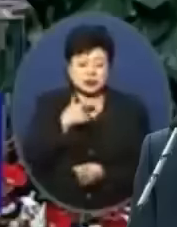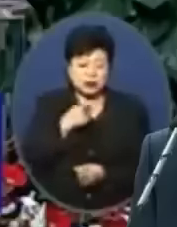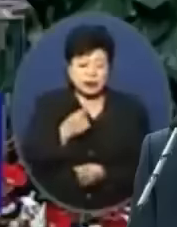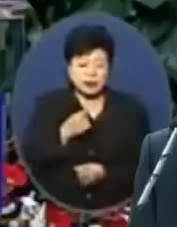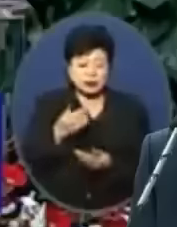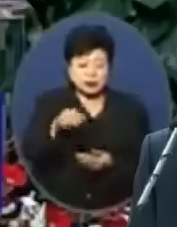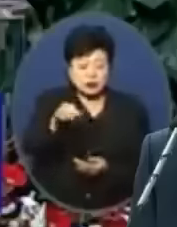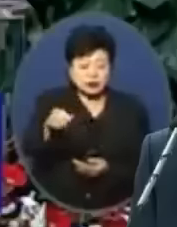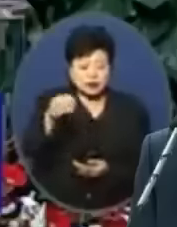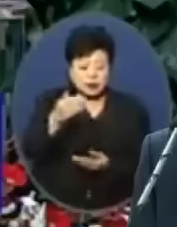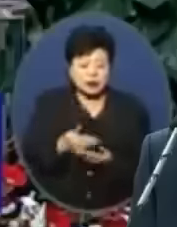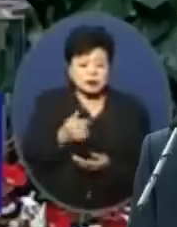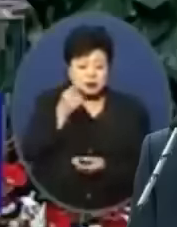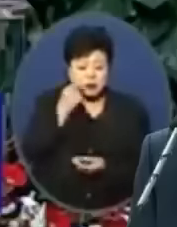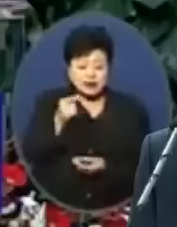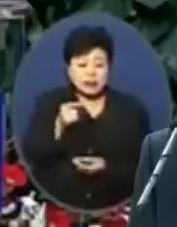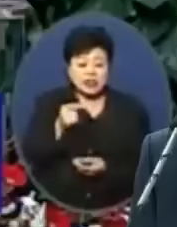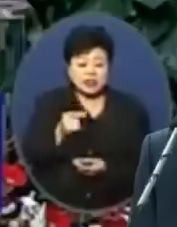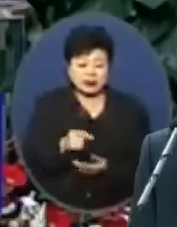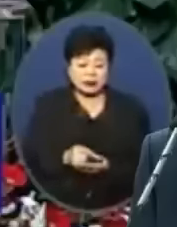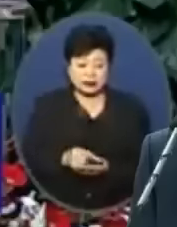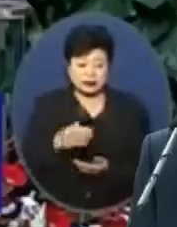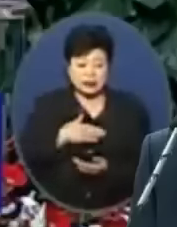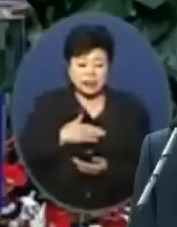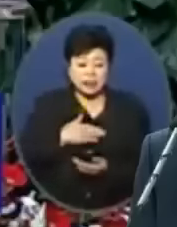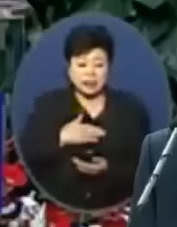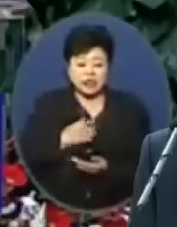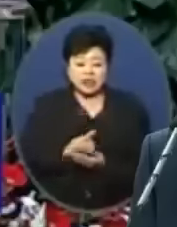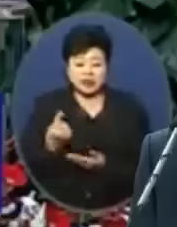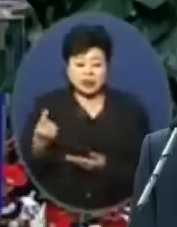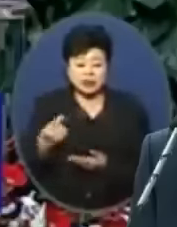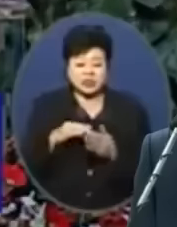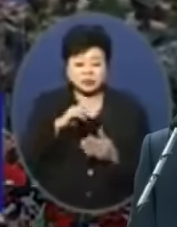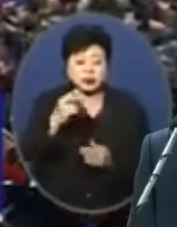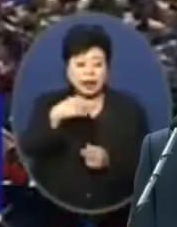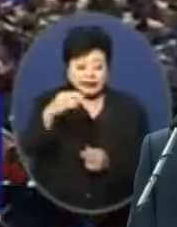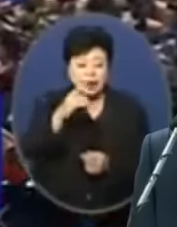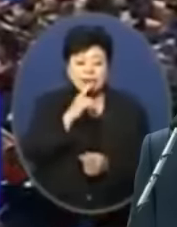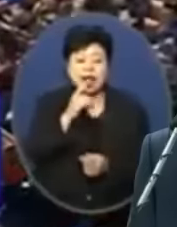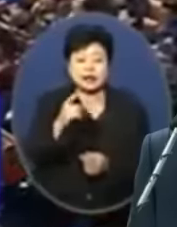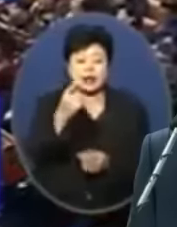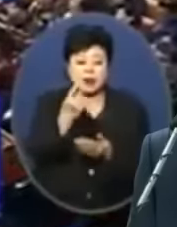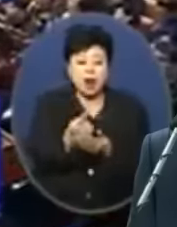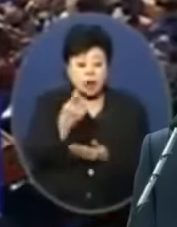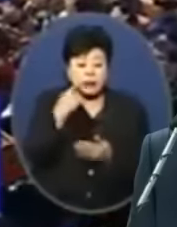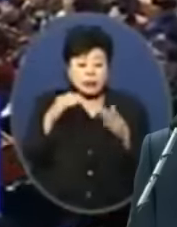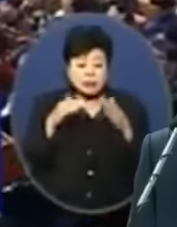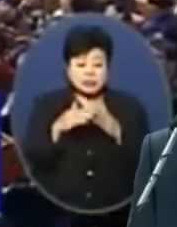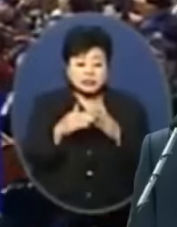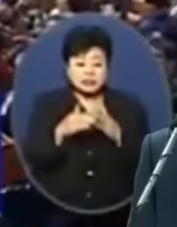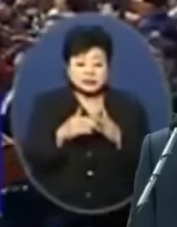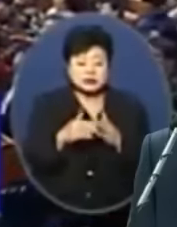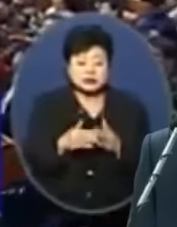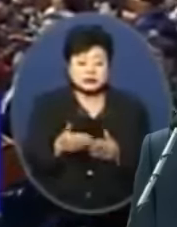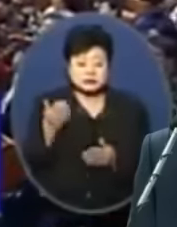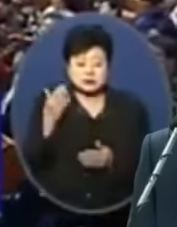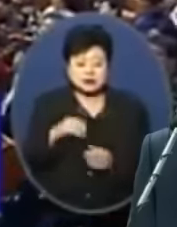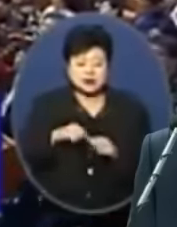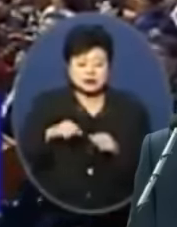구하되 쉴 곳을 얻지 못하고 이에 이르되 내가 나온 내 집으로 돌아가리라 하고 와보니 그 집이 비고